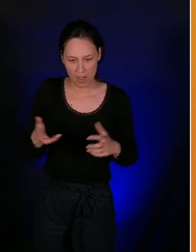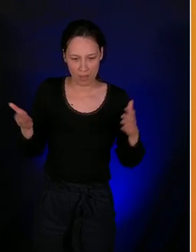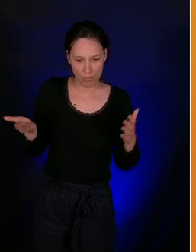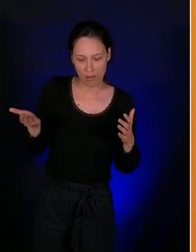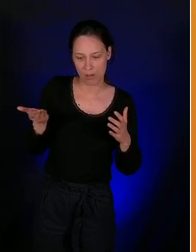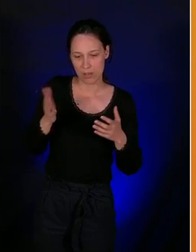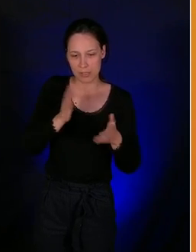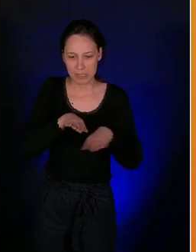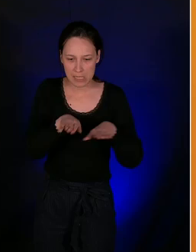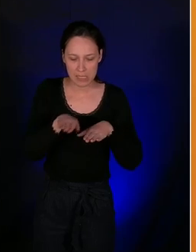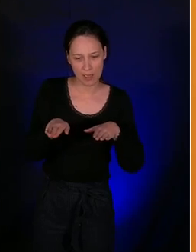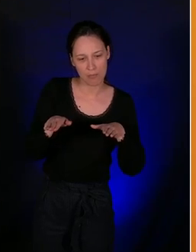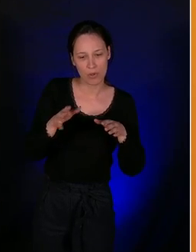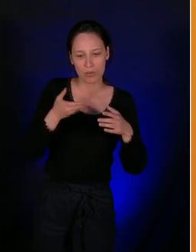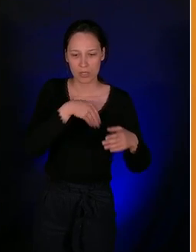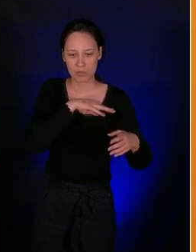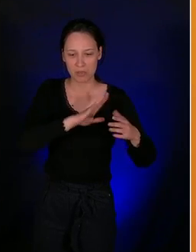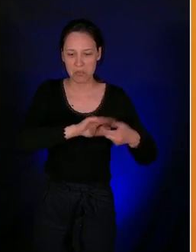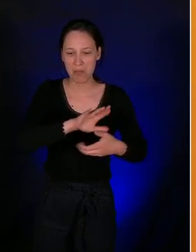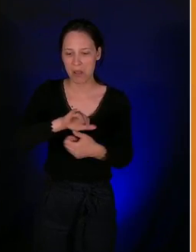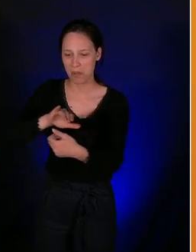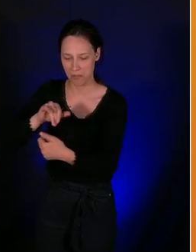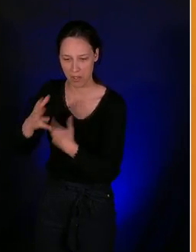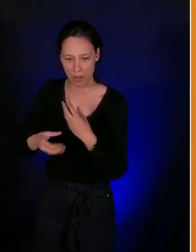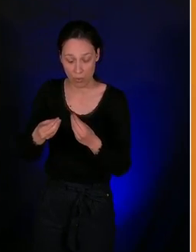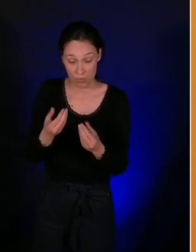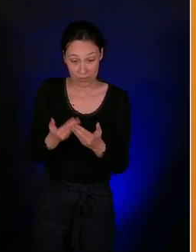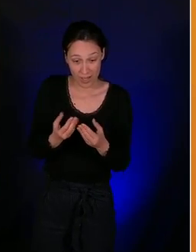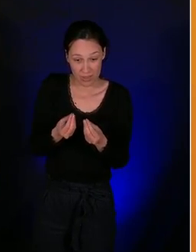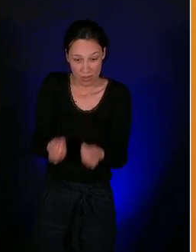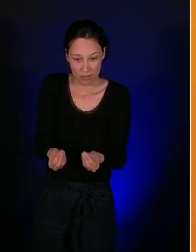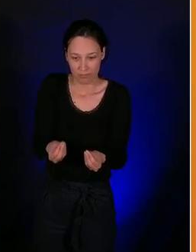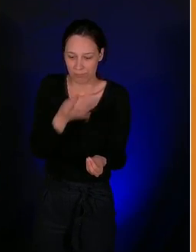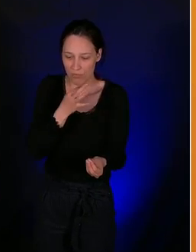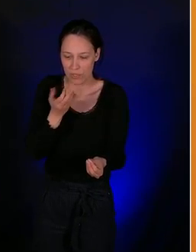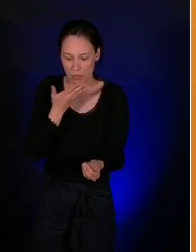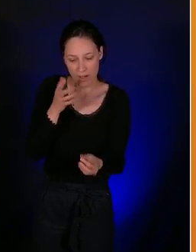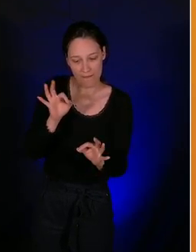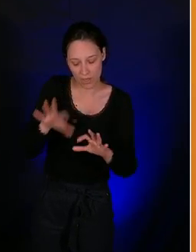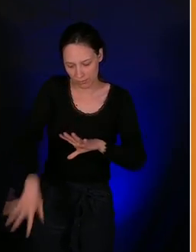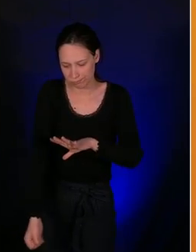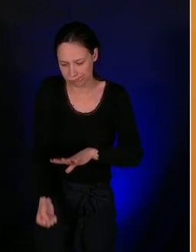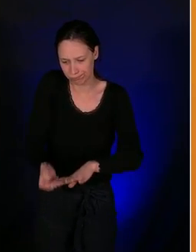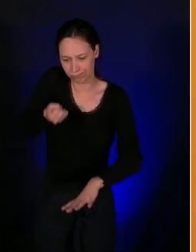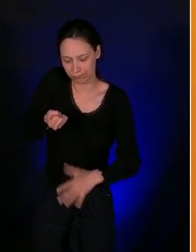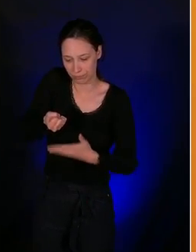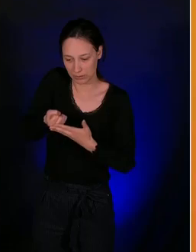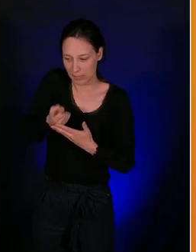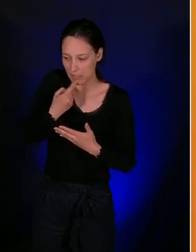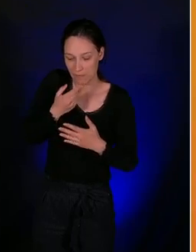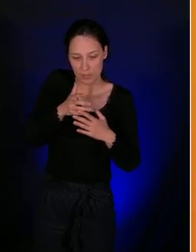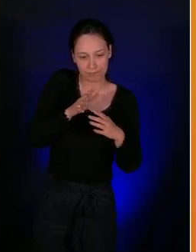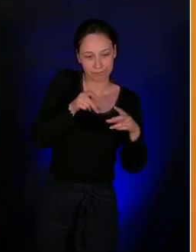social et permettent l'appropriation des gisements et des biens communs, et donc d'acquérir un monopole sur les ressources et les